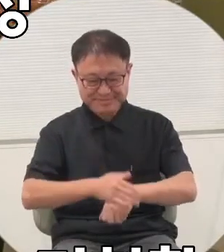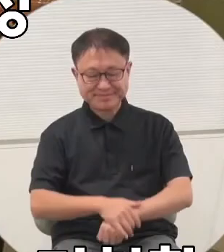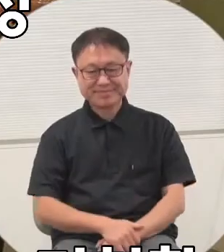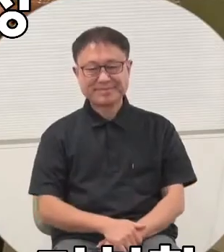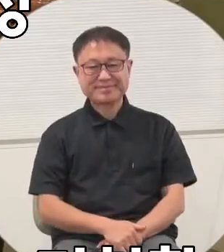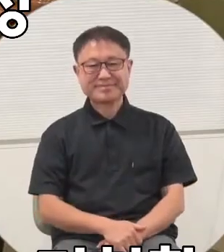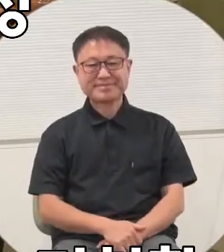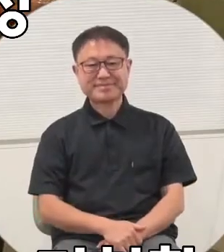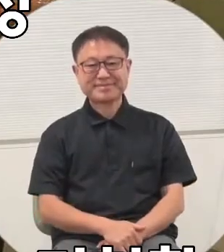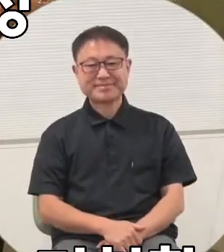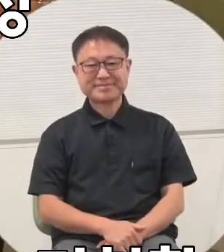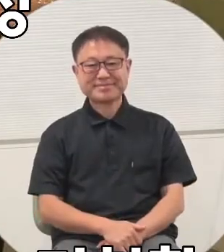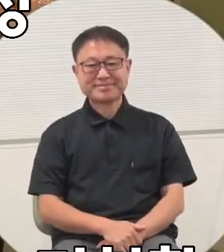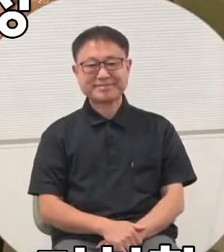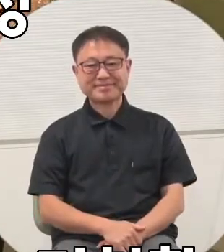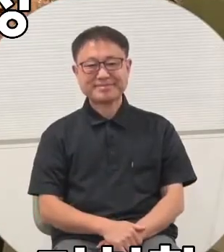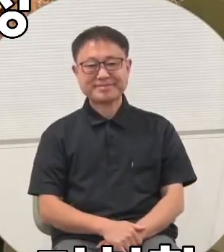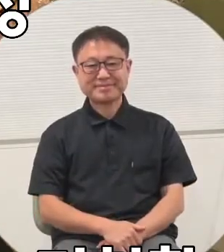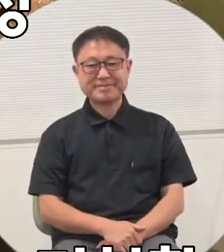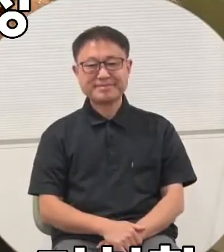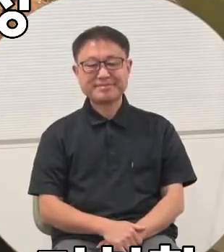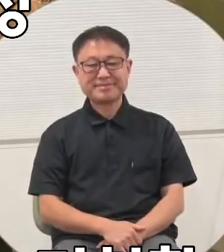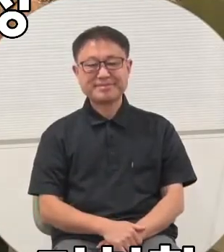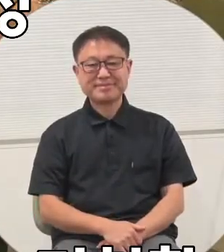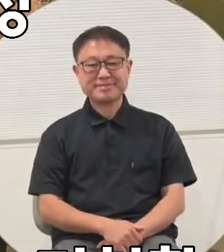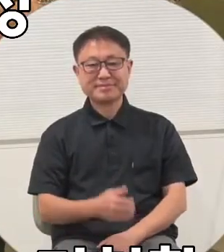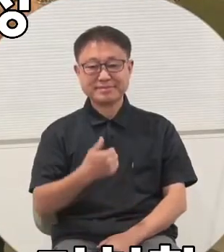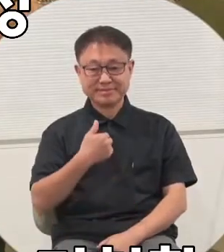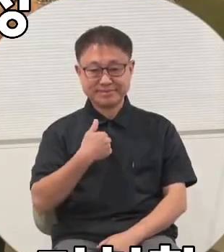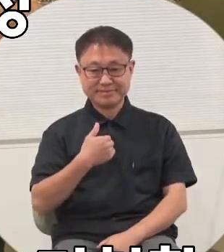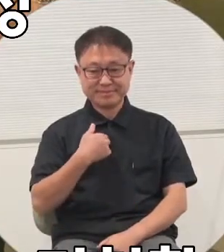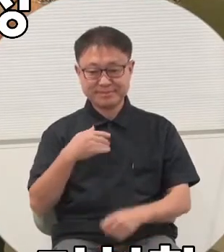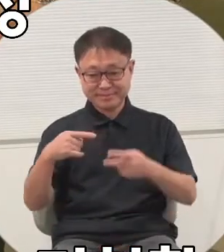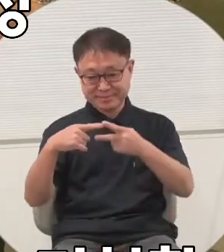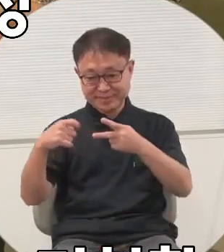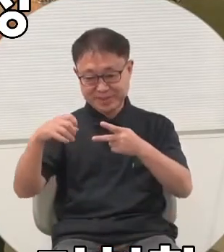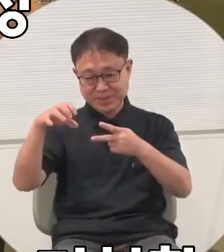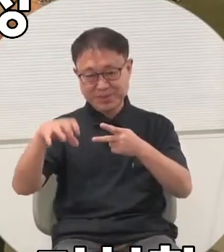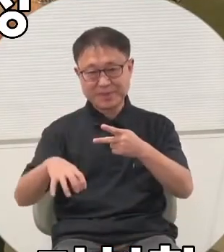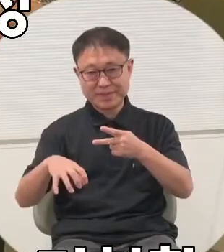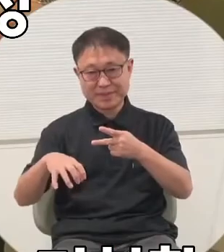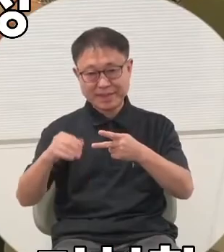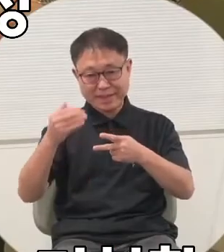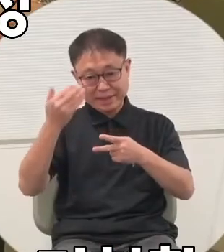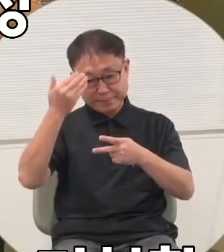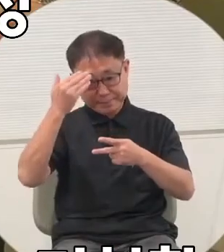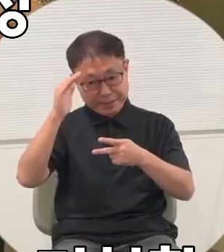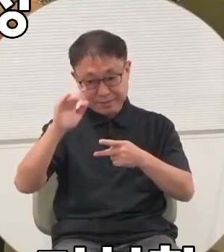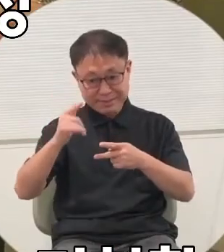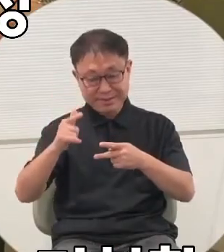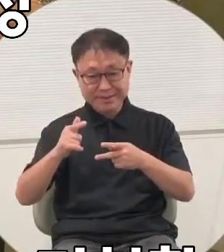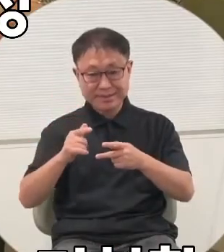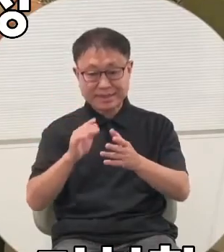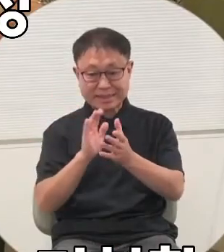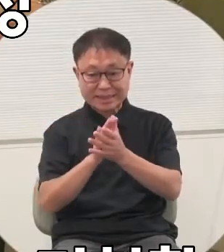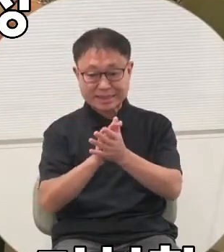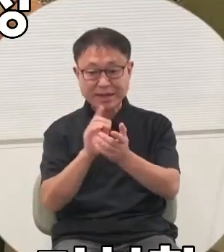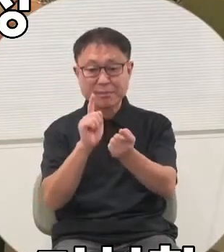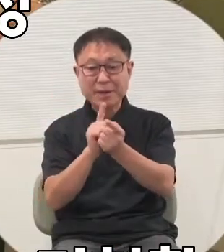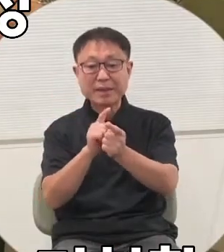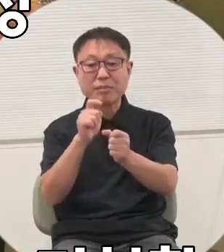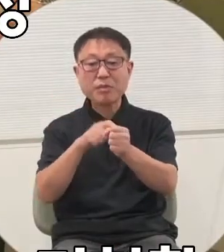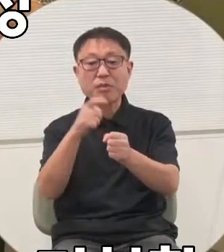네, 김영 대표님요. 아, 네. 저도 이제 서대문이라는 곳이 낯설지가 않은 곳이에요. 친구 만나러